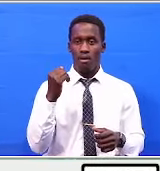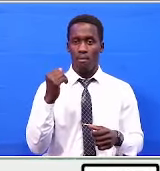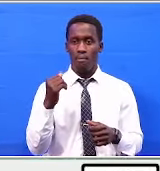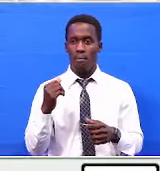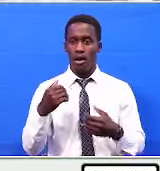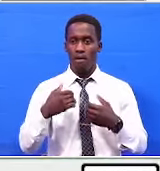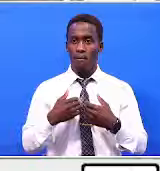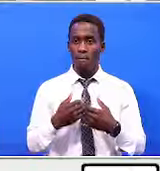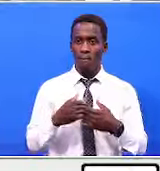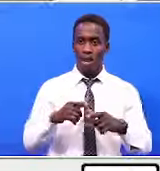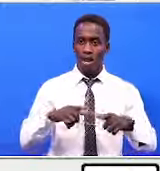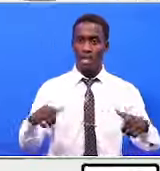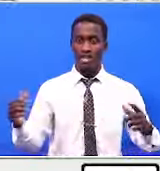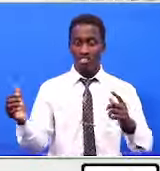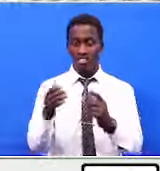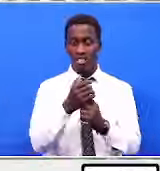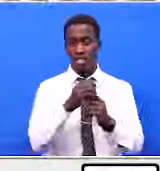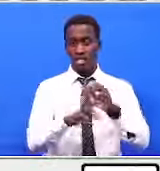1.3.